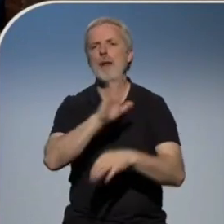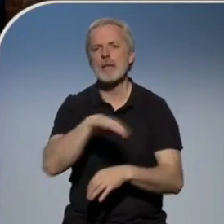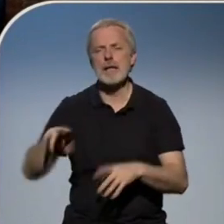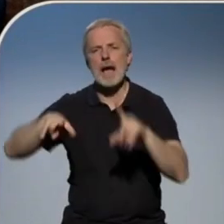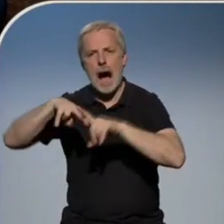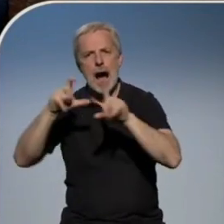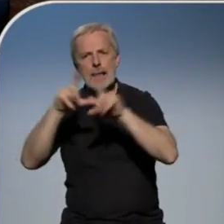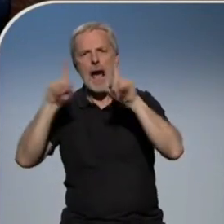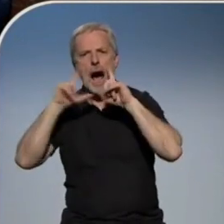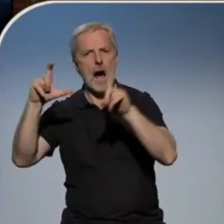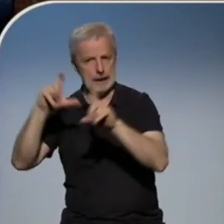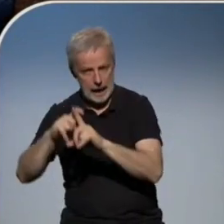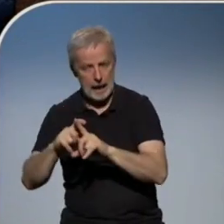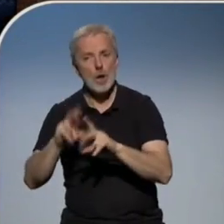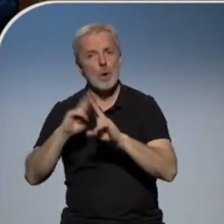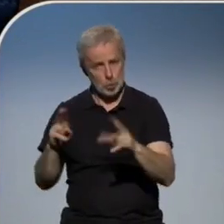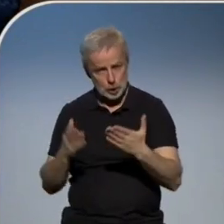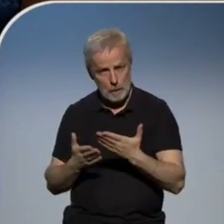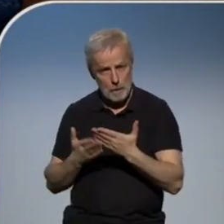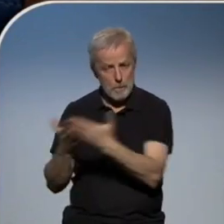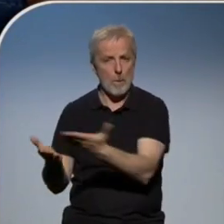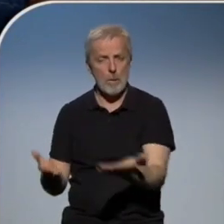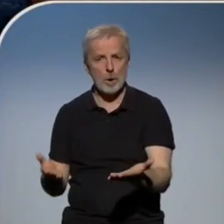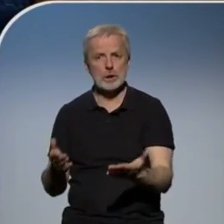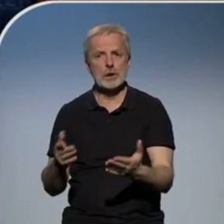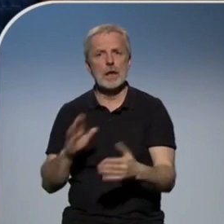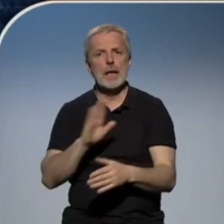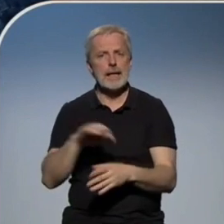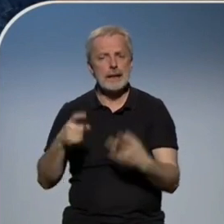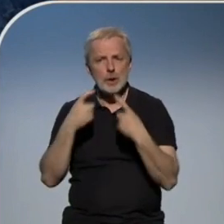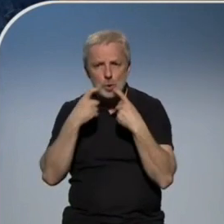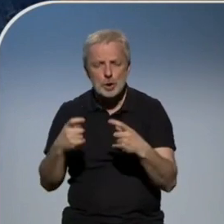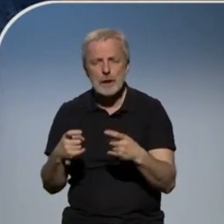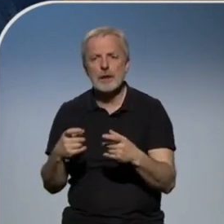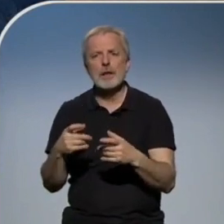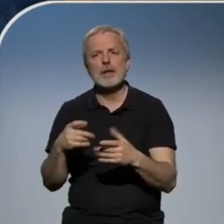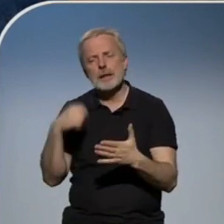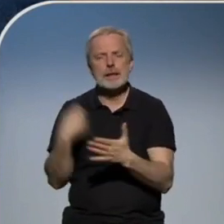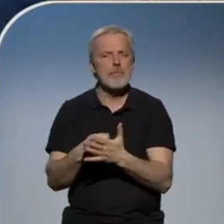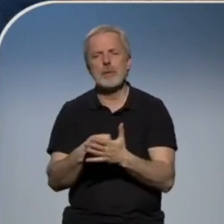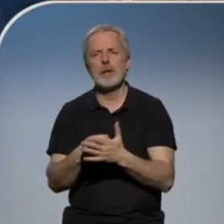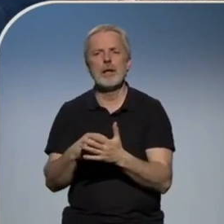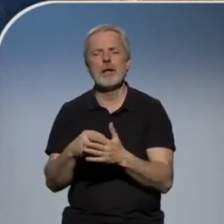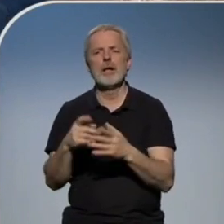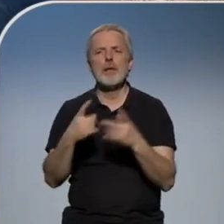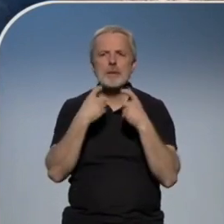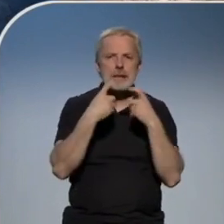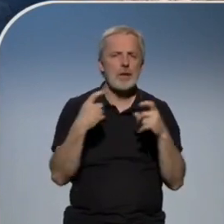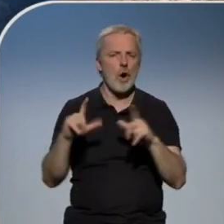ADHD, je u té nemocné dětské duše pomoci v rámci psychosomatického zaměření, kam se